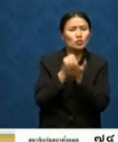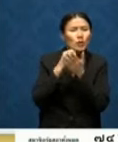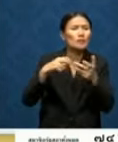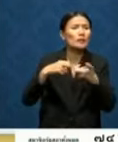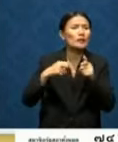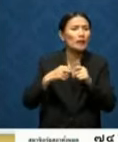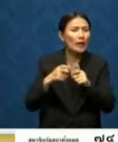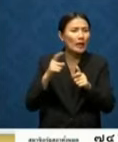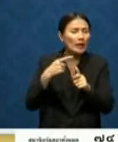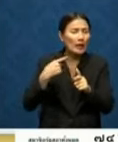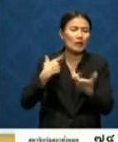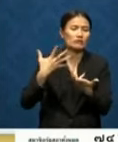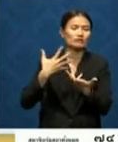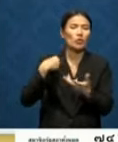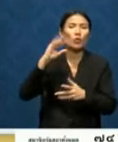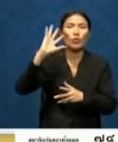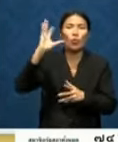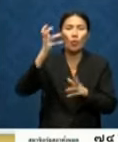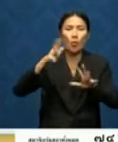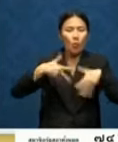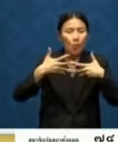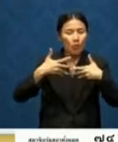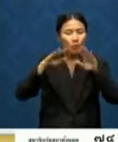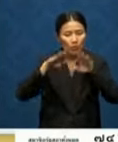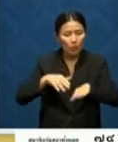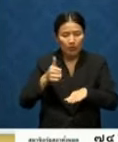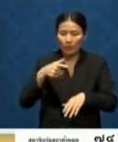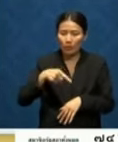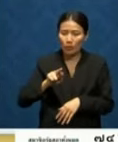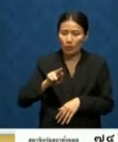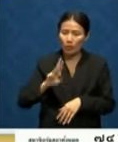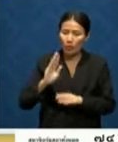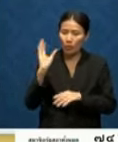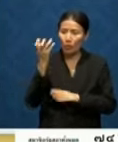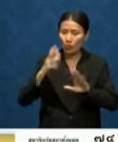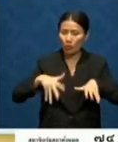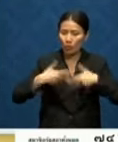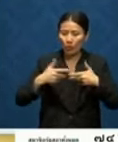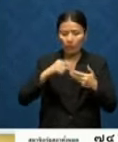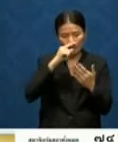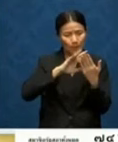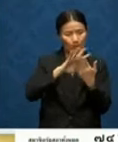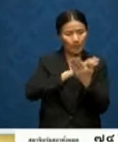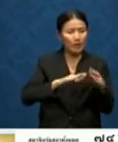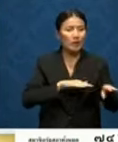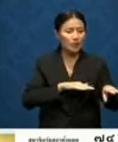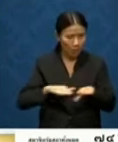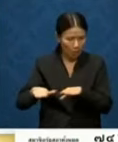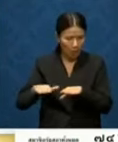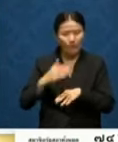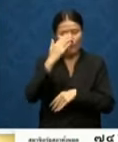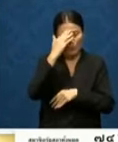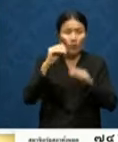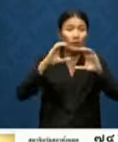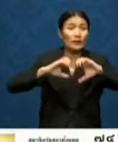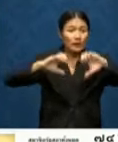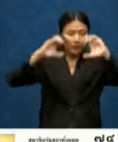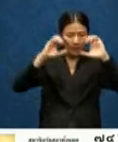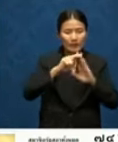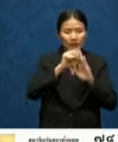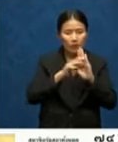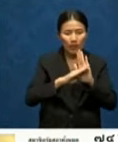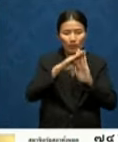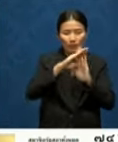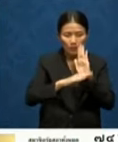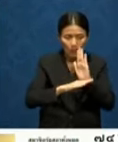กระจกข้อที่ 6ครับเมื่อพรบโลกร้อนประเทศไทยมีความพร้อมเพราะรัฐบาลได้ทำนโยบายล่วงหน้าไว้แล้วนี่คือ